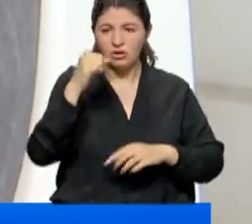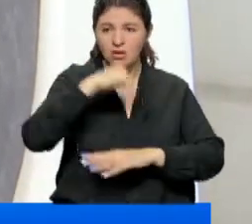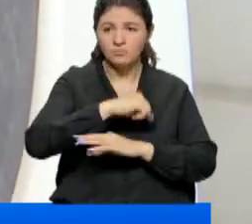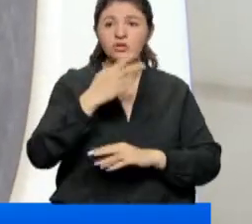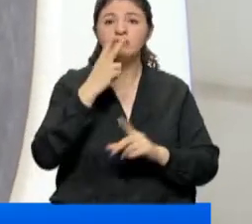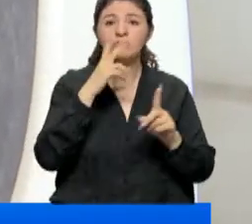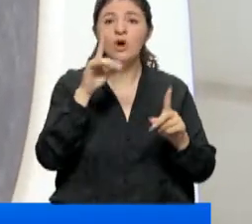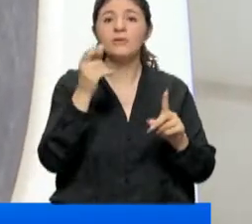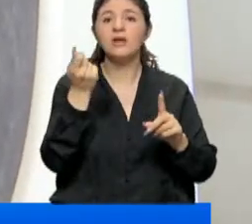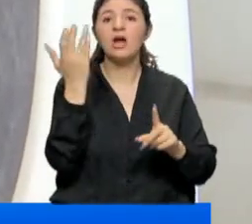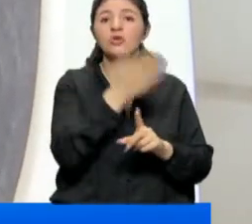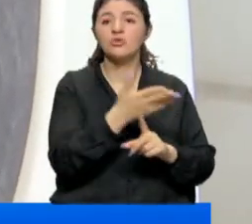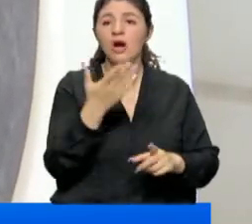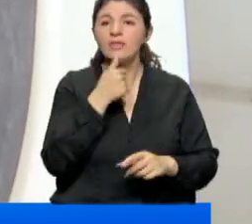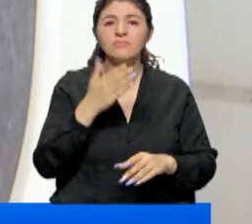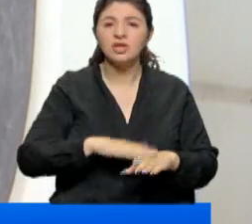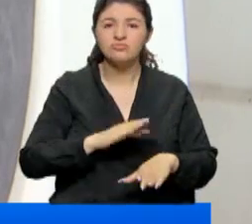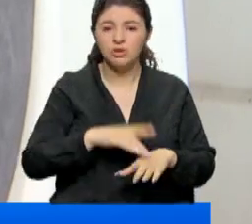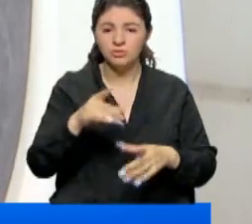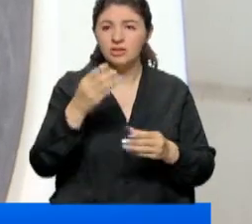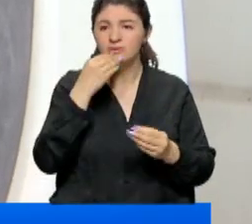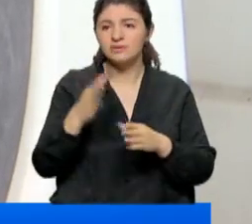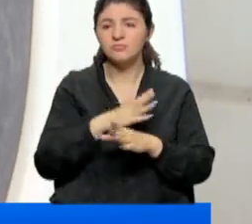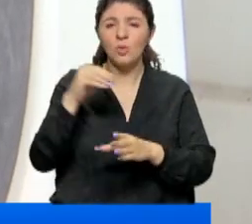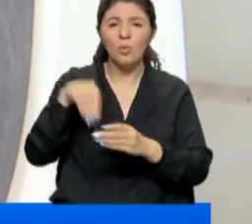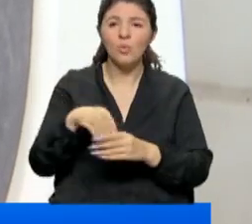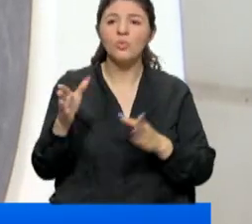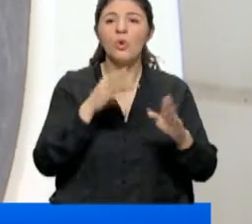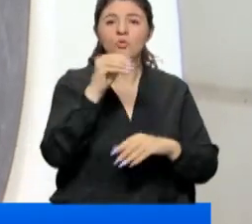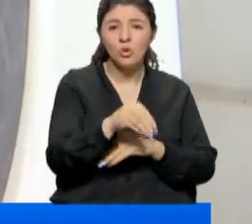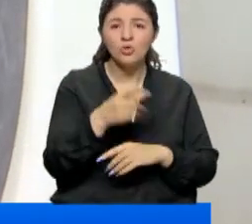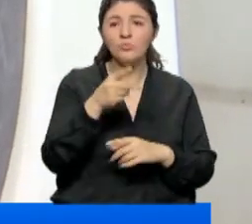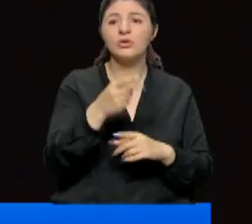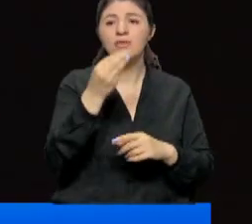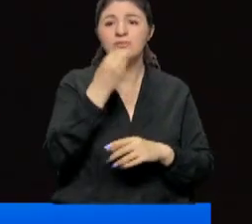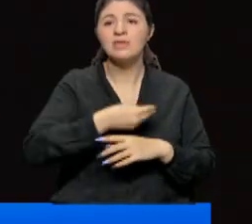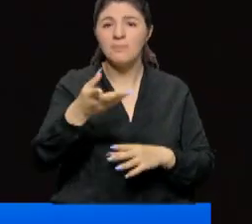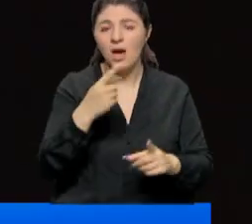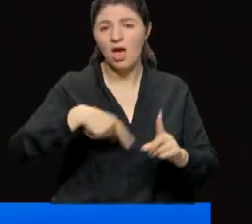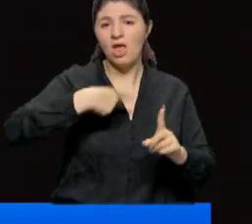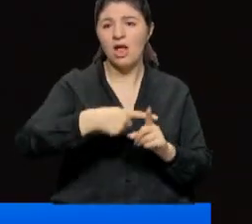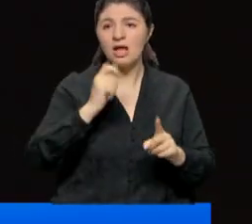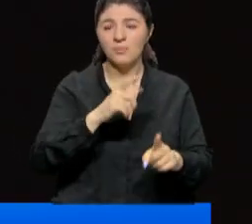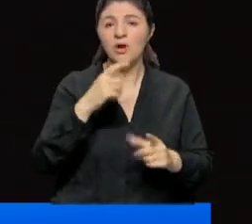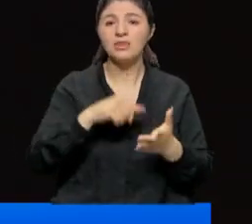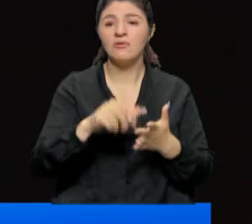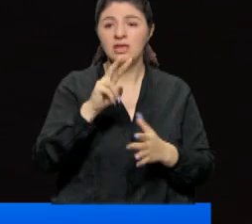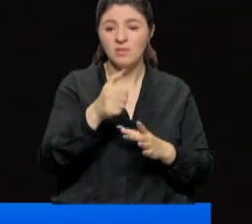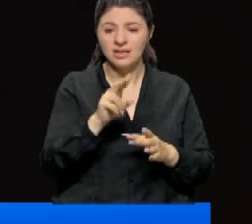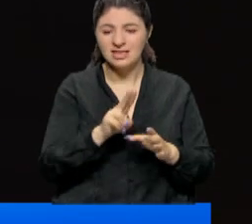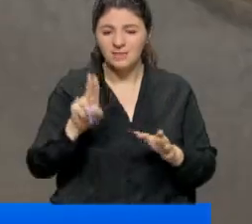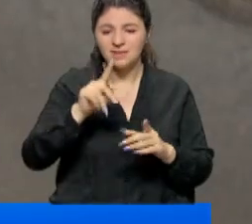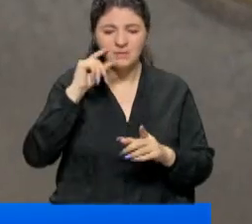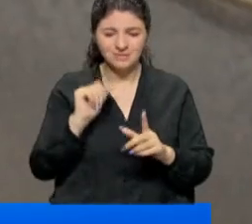an Samsun 15 liraya gidiyor adam ne yapacaksın Bunu sebze koyuyor adam bunu oynuyor adam bunu yeme koyu takvimler 26 mayıs'tan